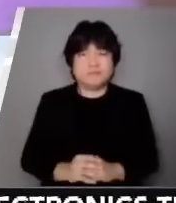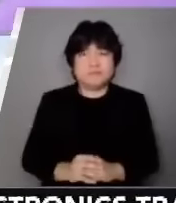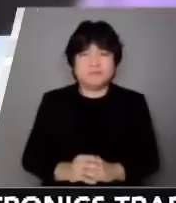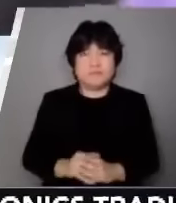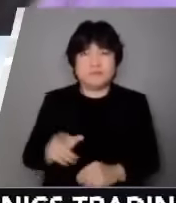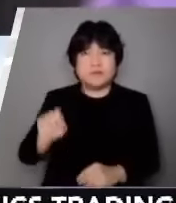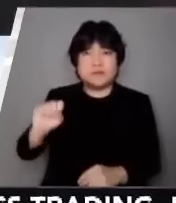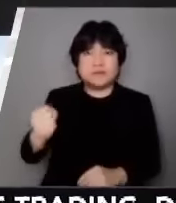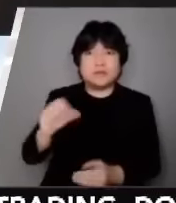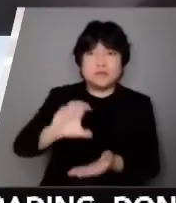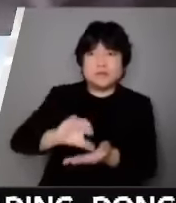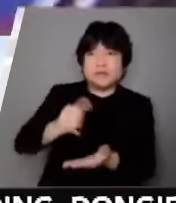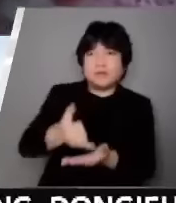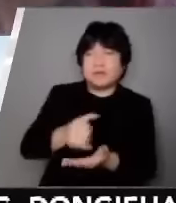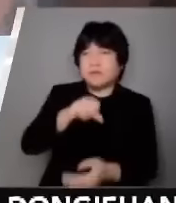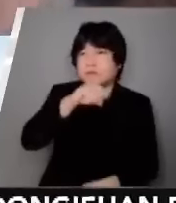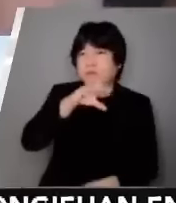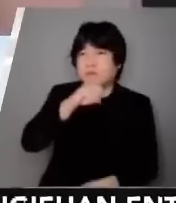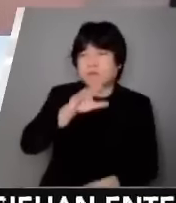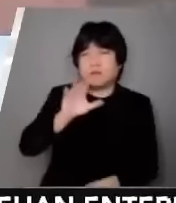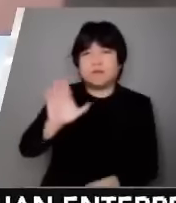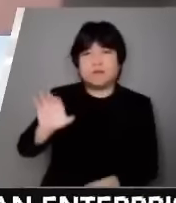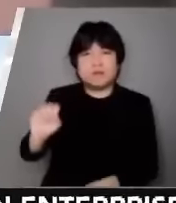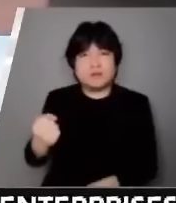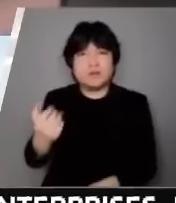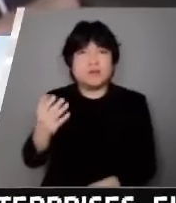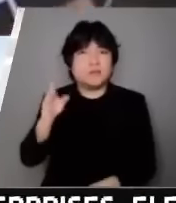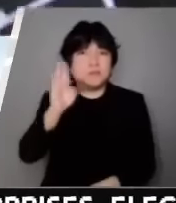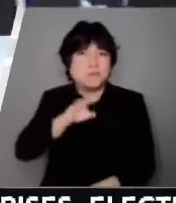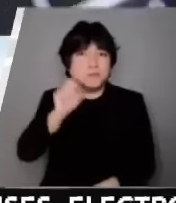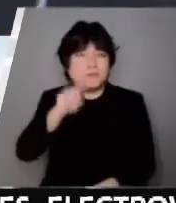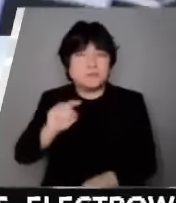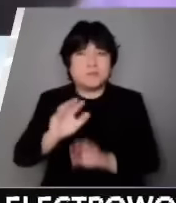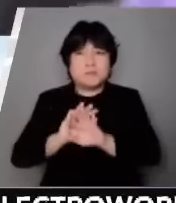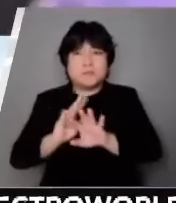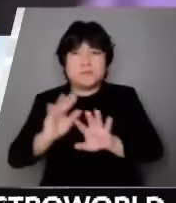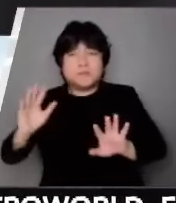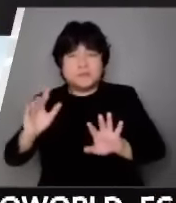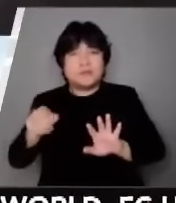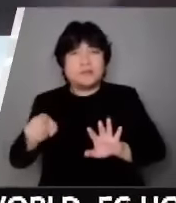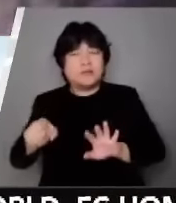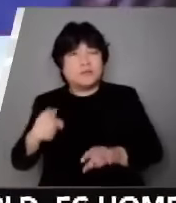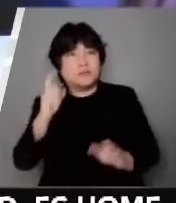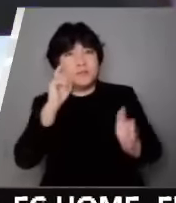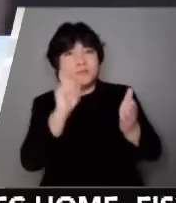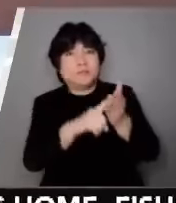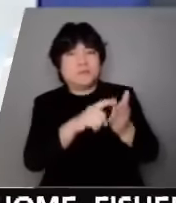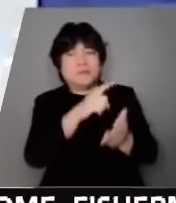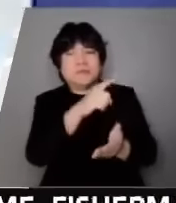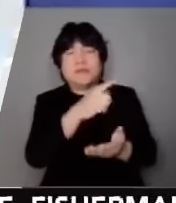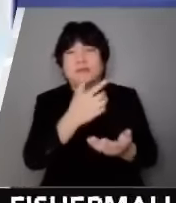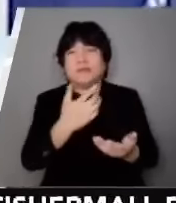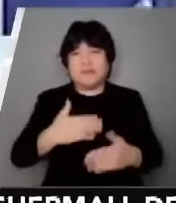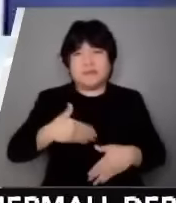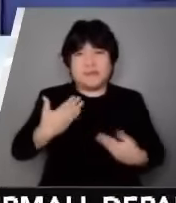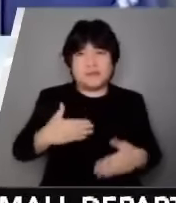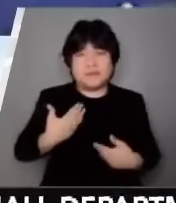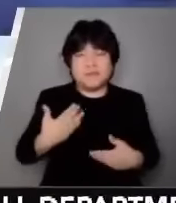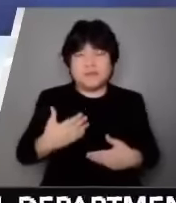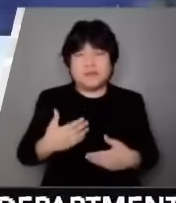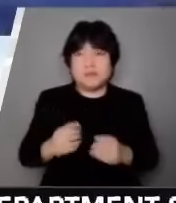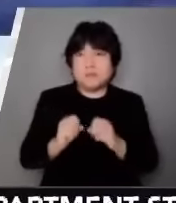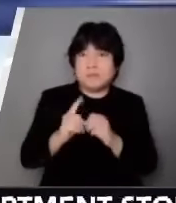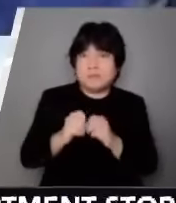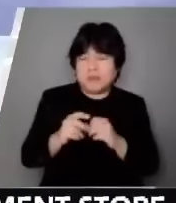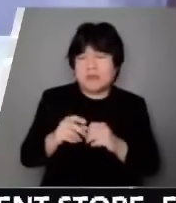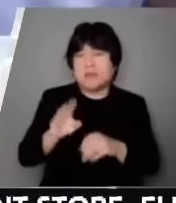Pokis, pati ang kanyang mga kapatid. Masaya raw si Lola Angelita na nakita si Carlos kahit di nagtagpo ang kanilang mga mata dahil nagbibigay ng